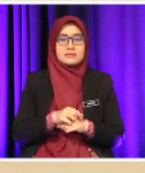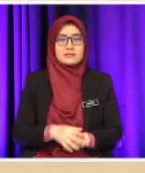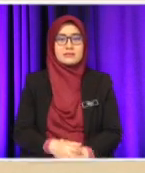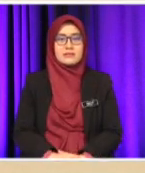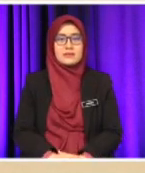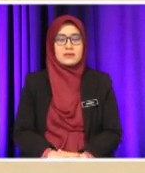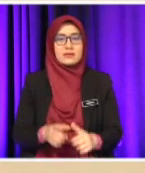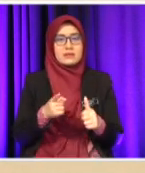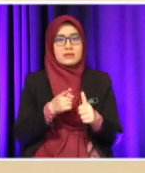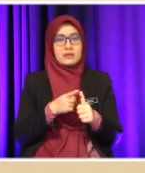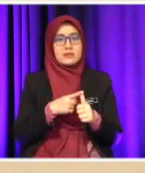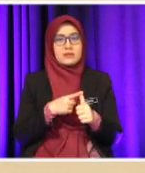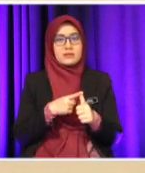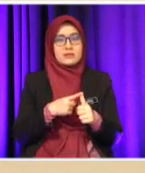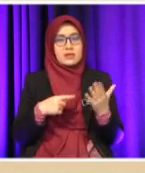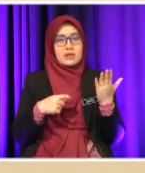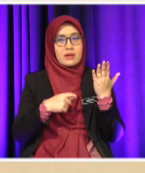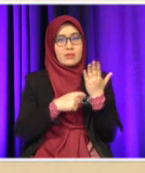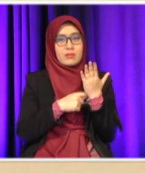gas karbondioksida